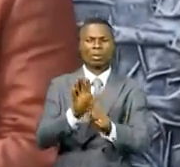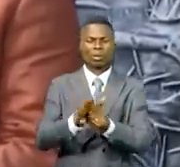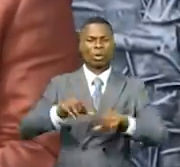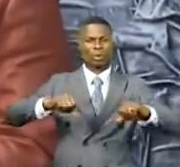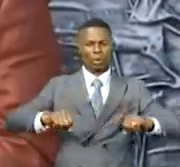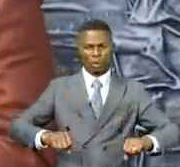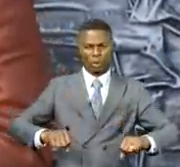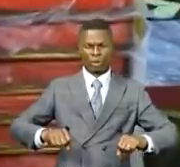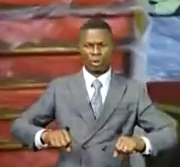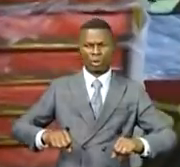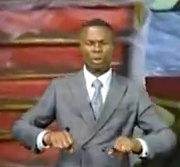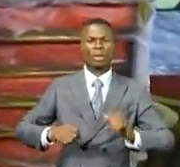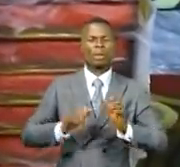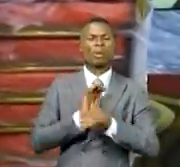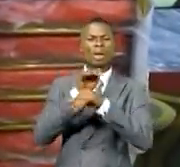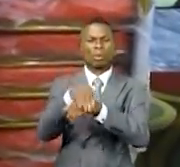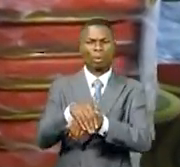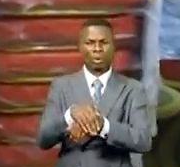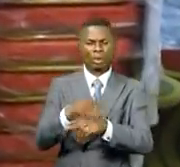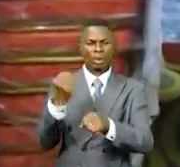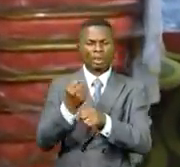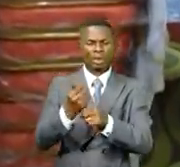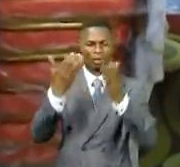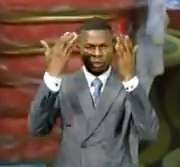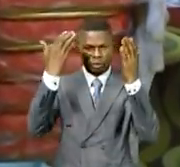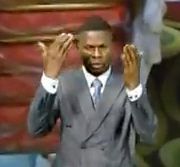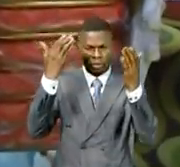chaises en guise de sa contribution à l'œuvre de Dieu.